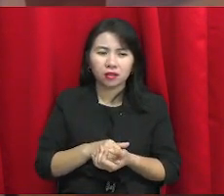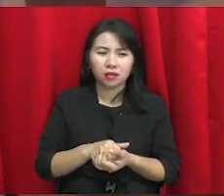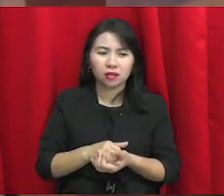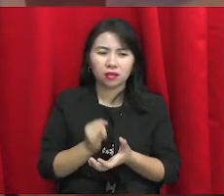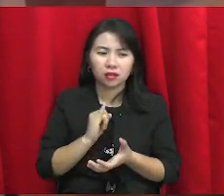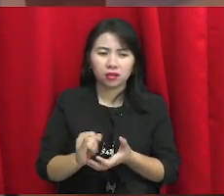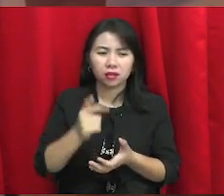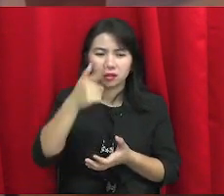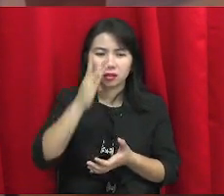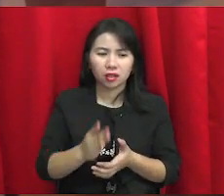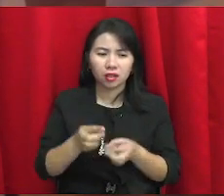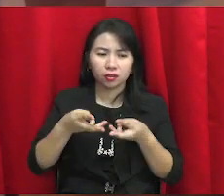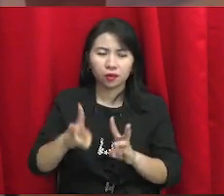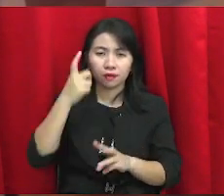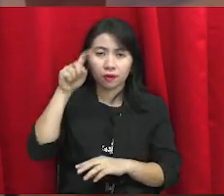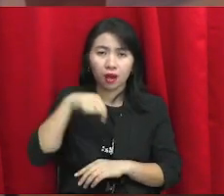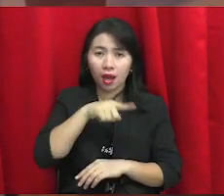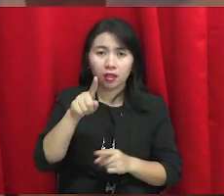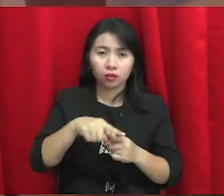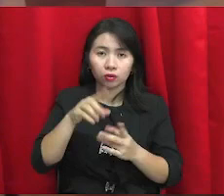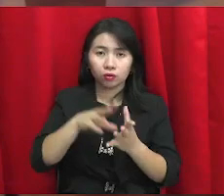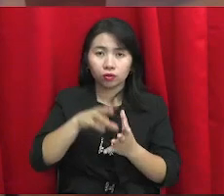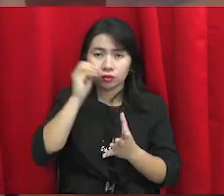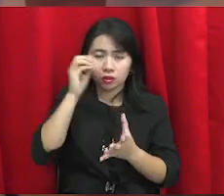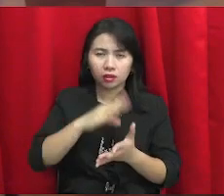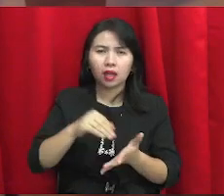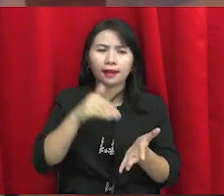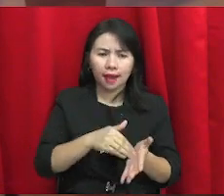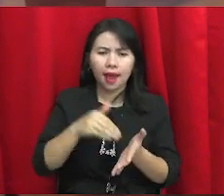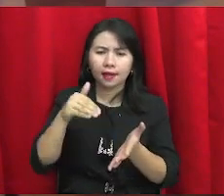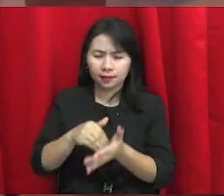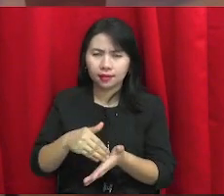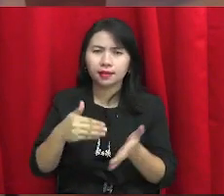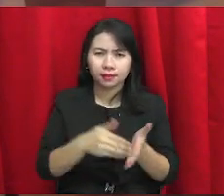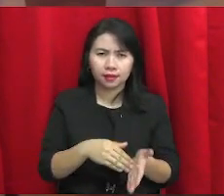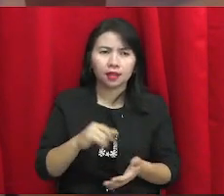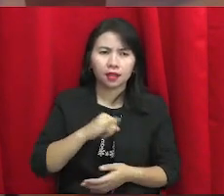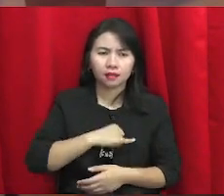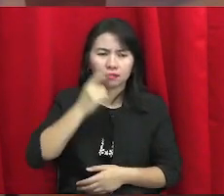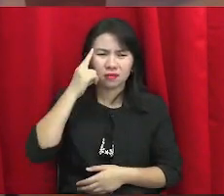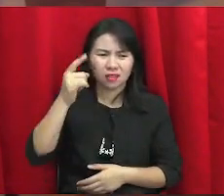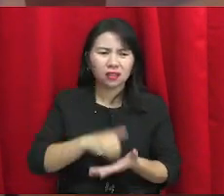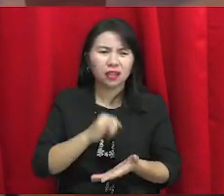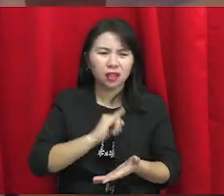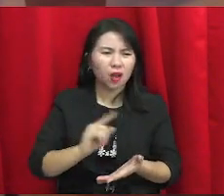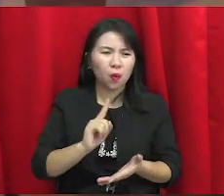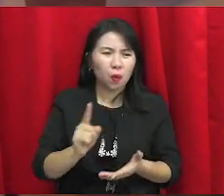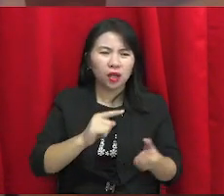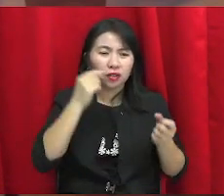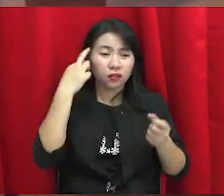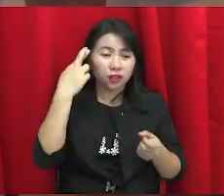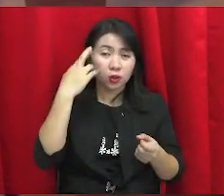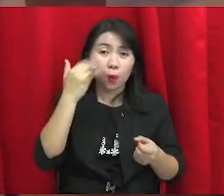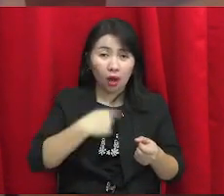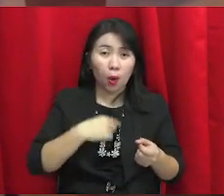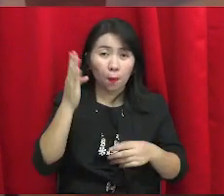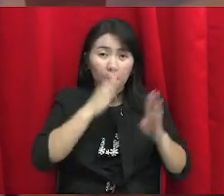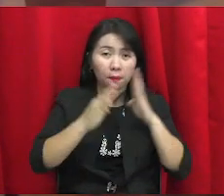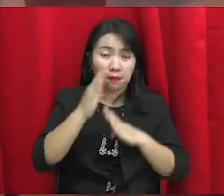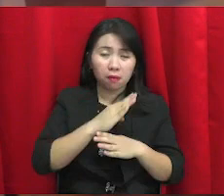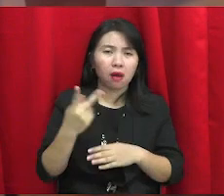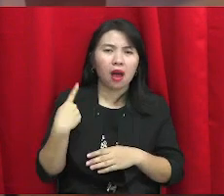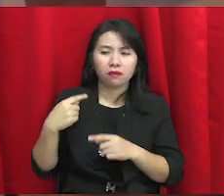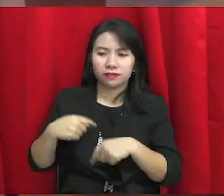ng Diyos para turuan tayo. Na kung saan babalik-balikan mo, dito. Ito yung pinaka-root ng problem kung bakit ako nagkaroon ng ganitong